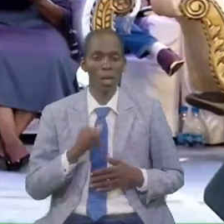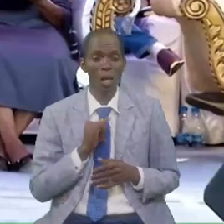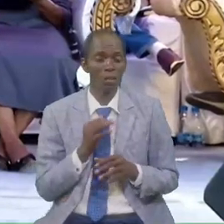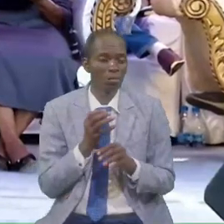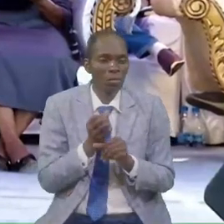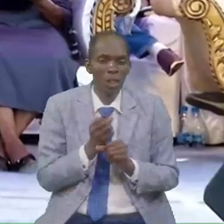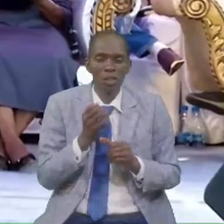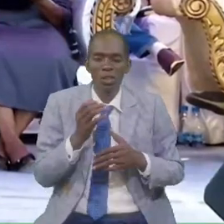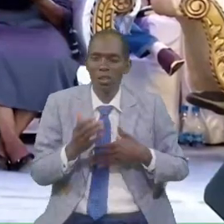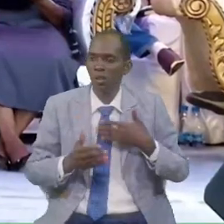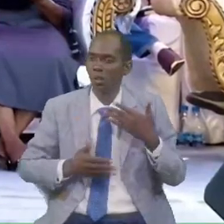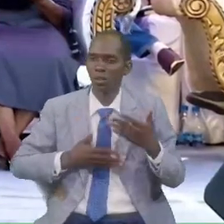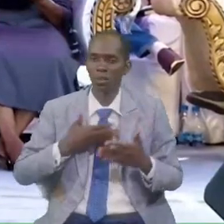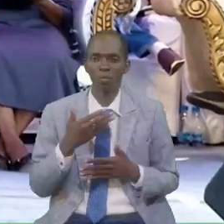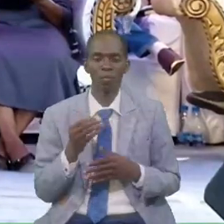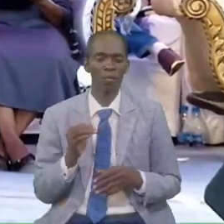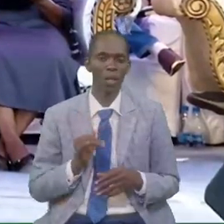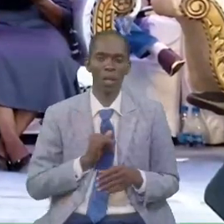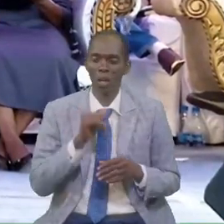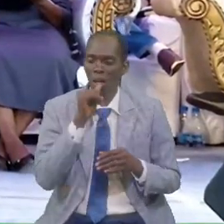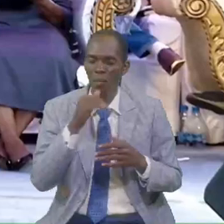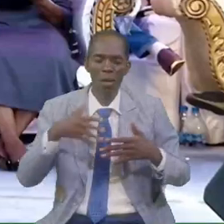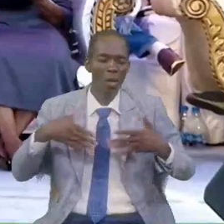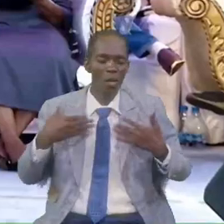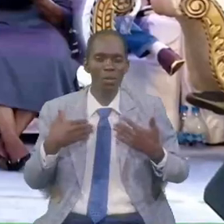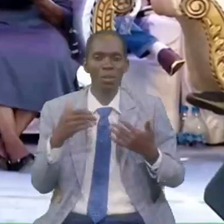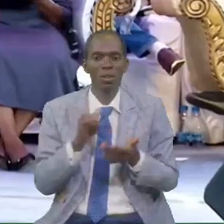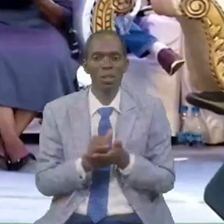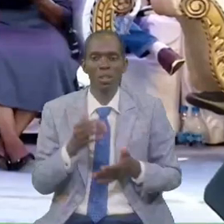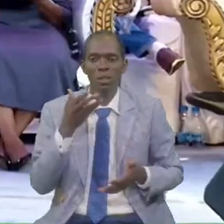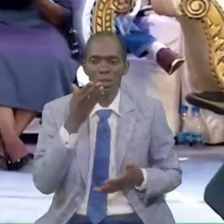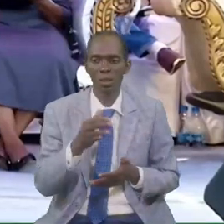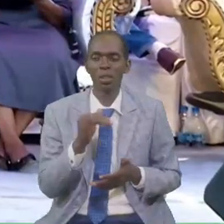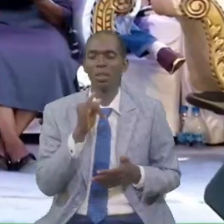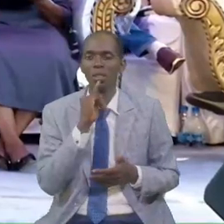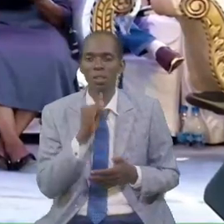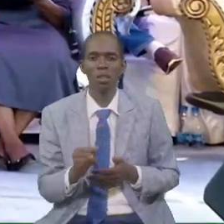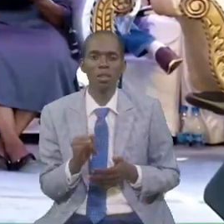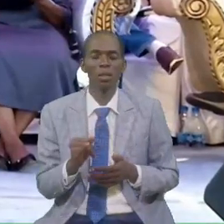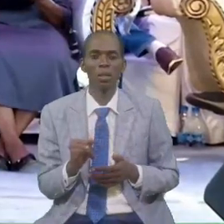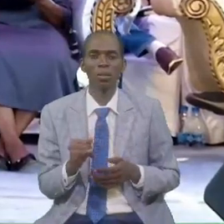J'ai de la joie. Je suis excité. Il y a des épines.